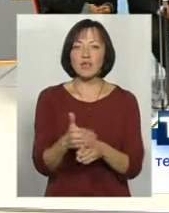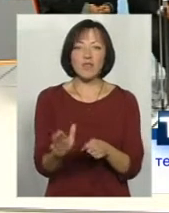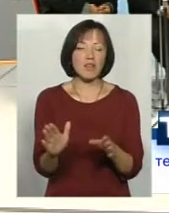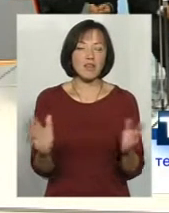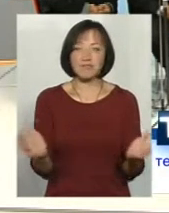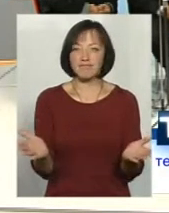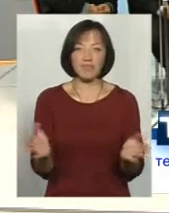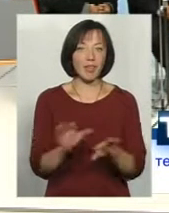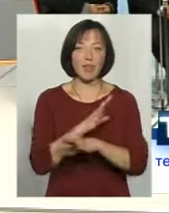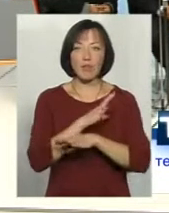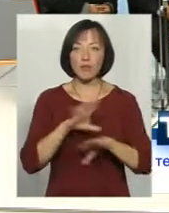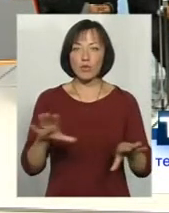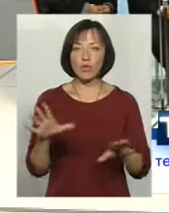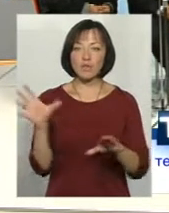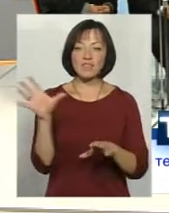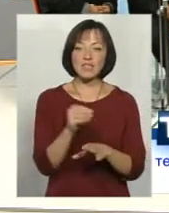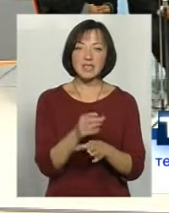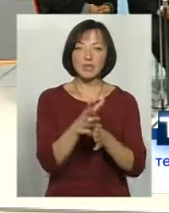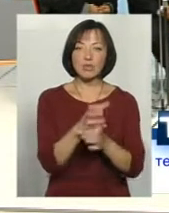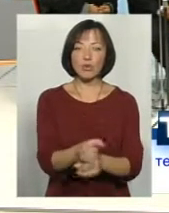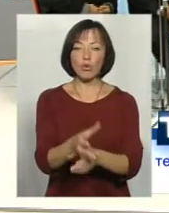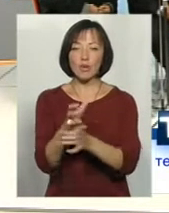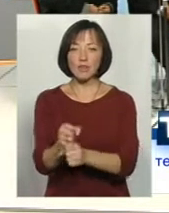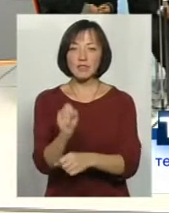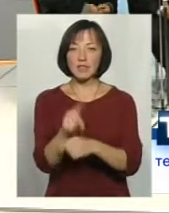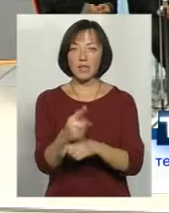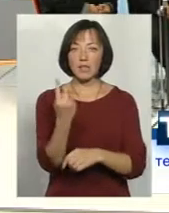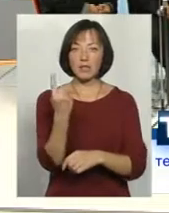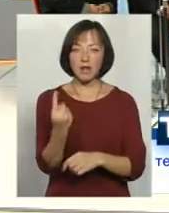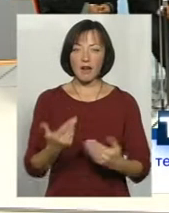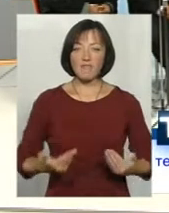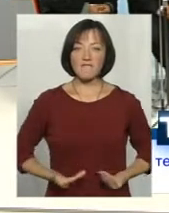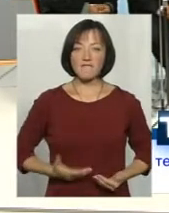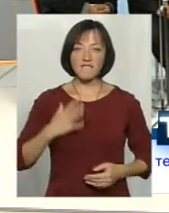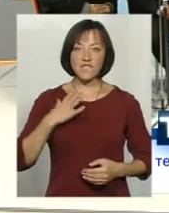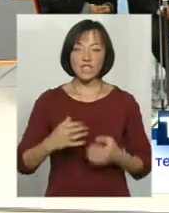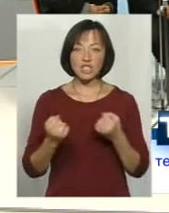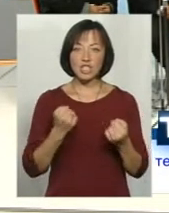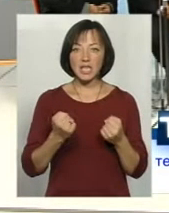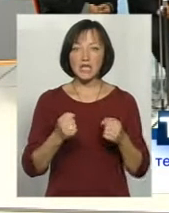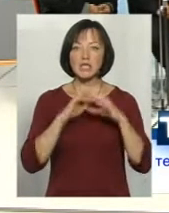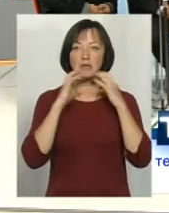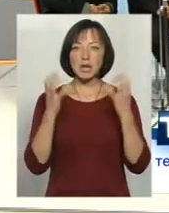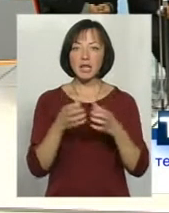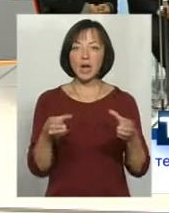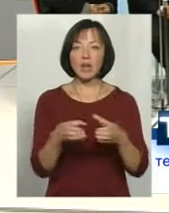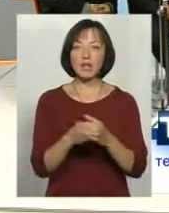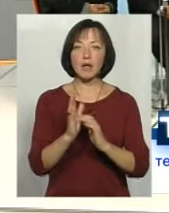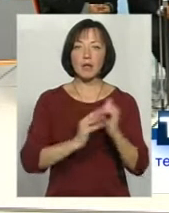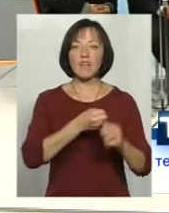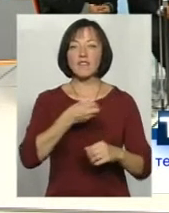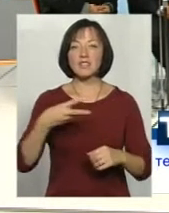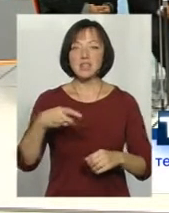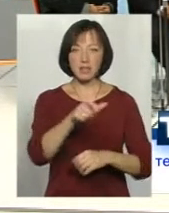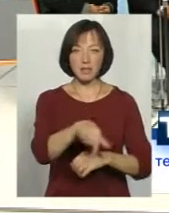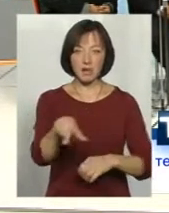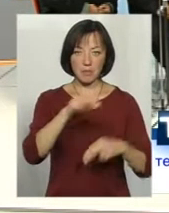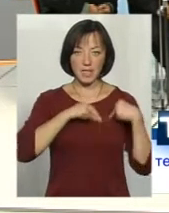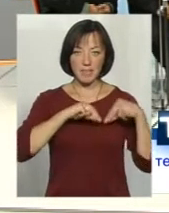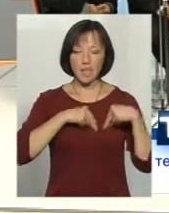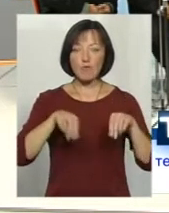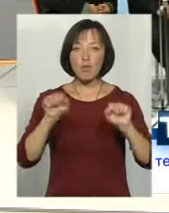було. Все йшло на скорочення. І задача була одна – вижити і зберегти колектив, професійні кадри, для того, щоб